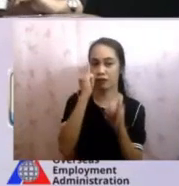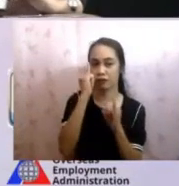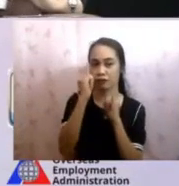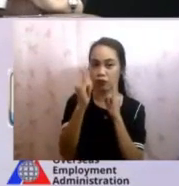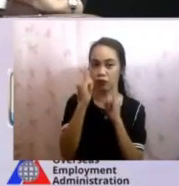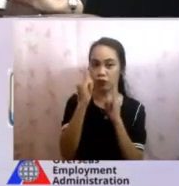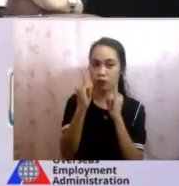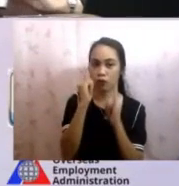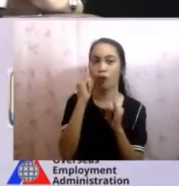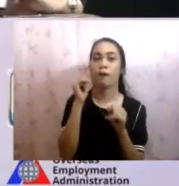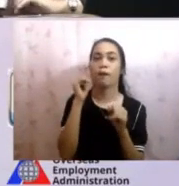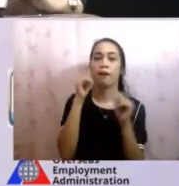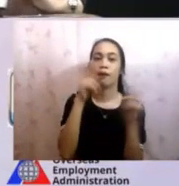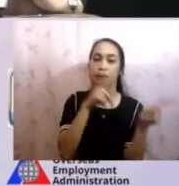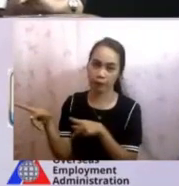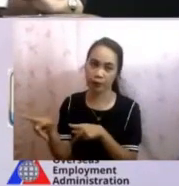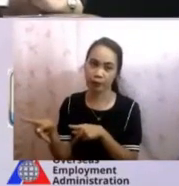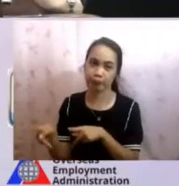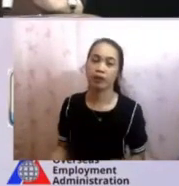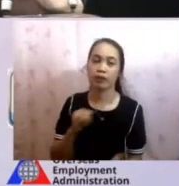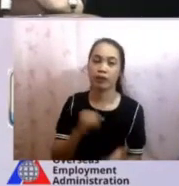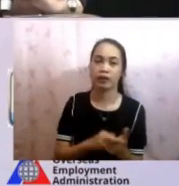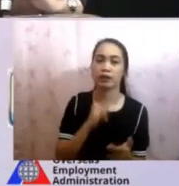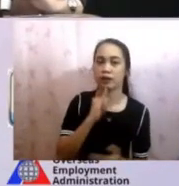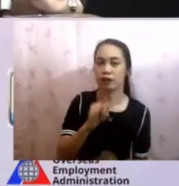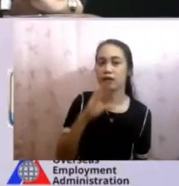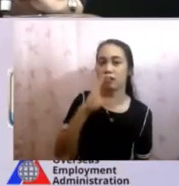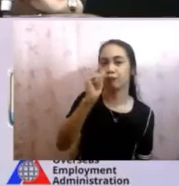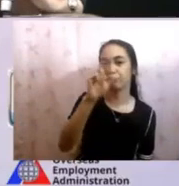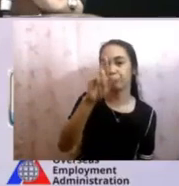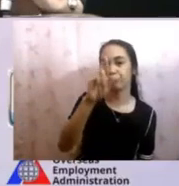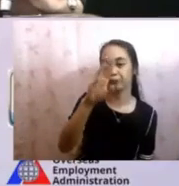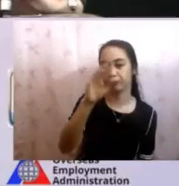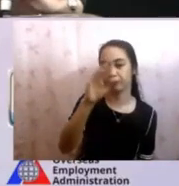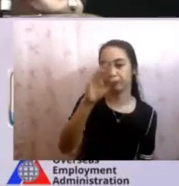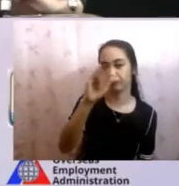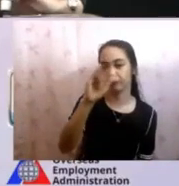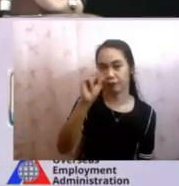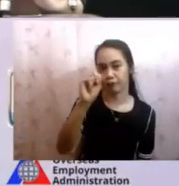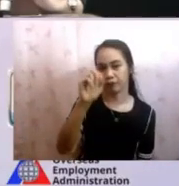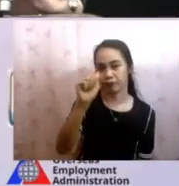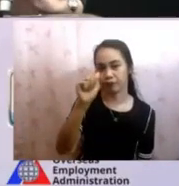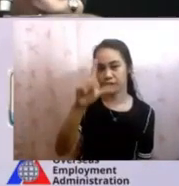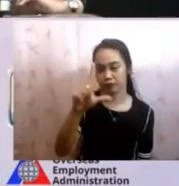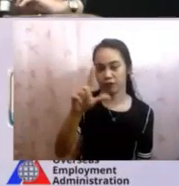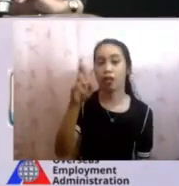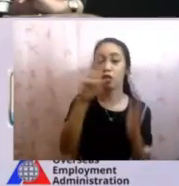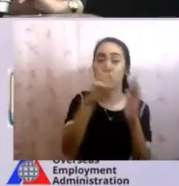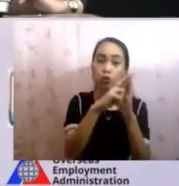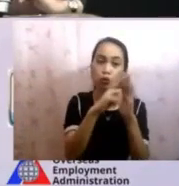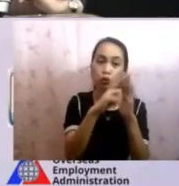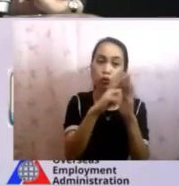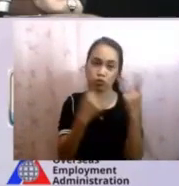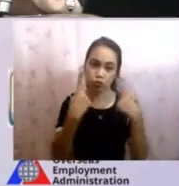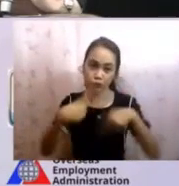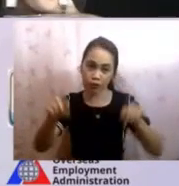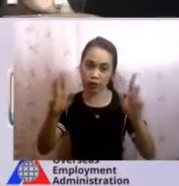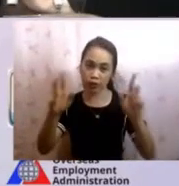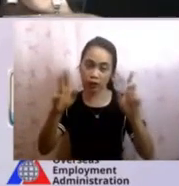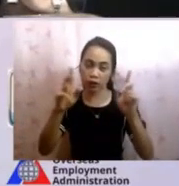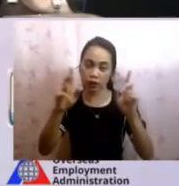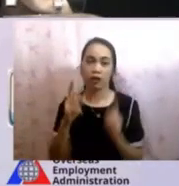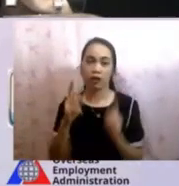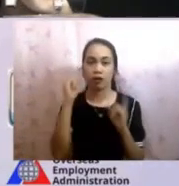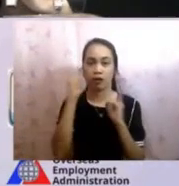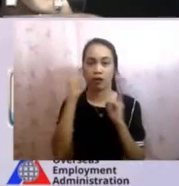interview proper. There are very, very cardinal or strict rules when it comes to interview